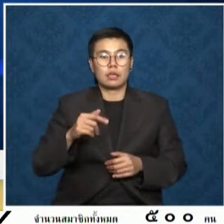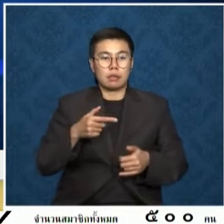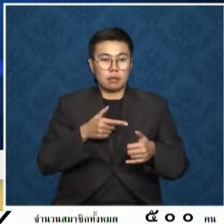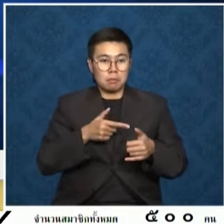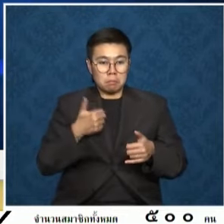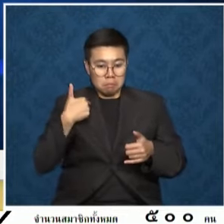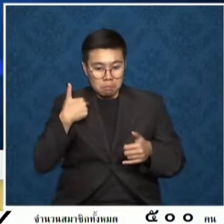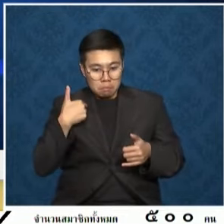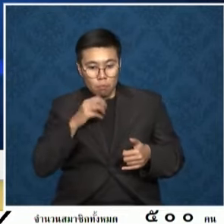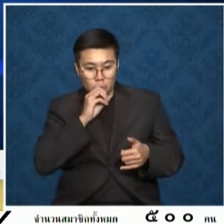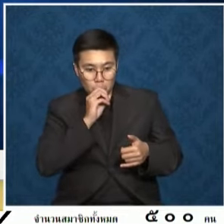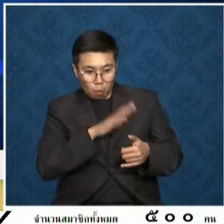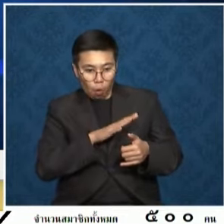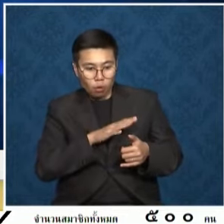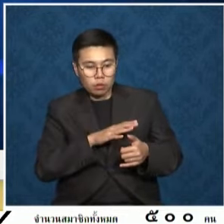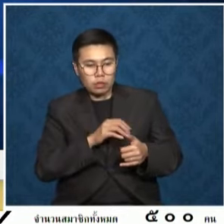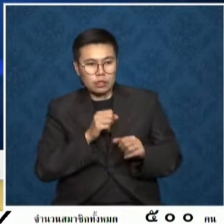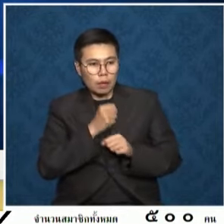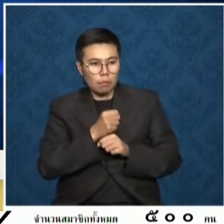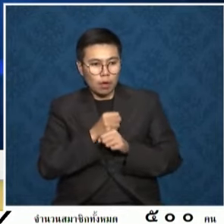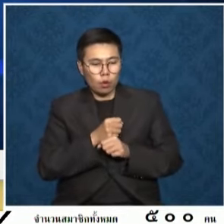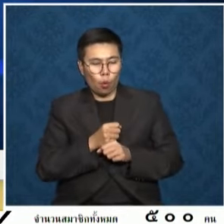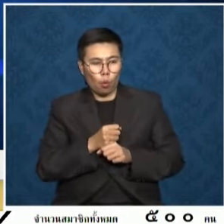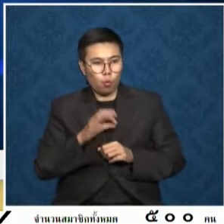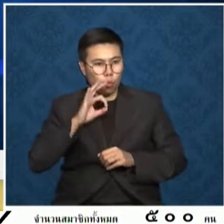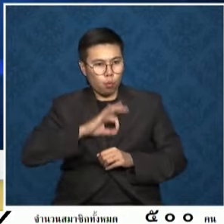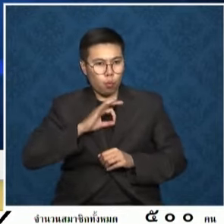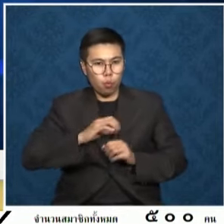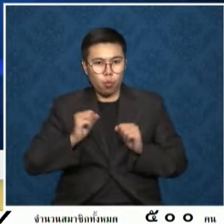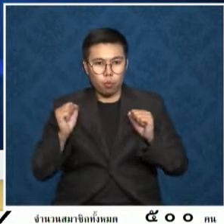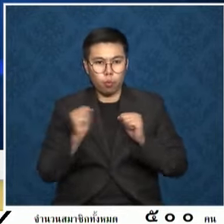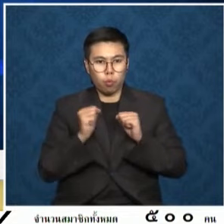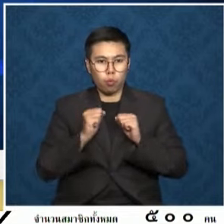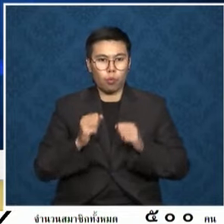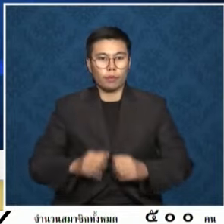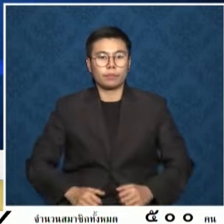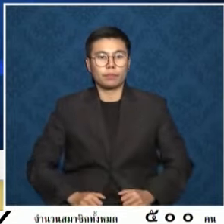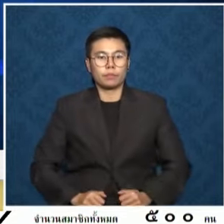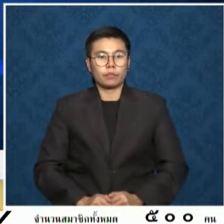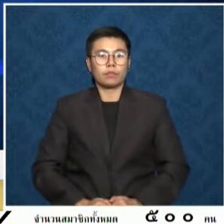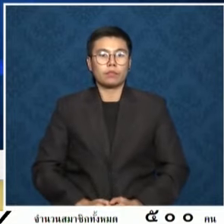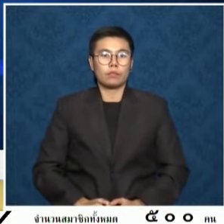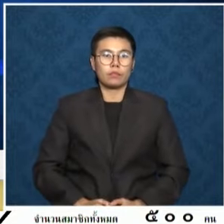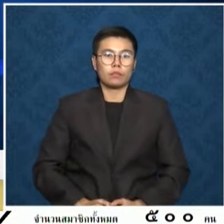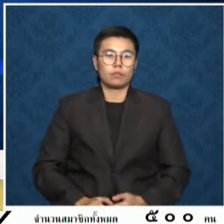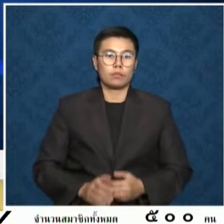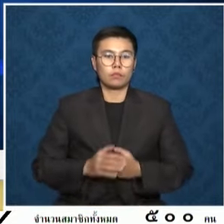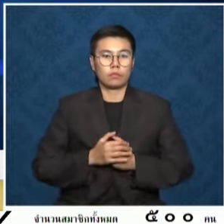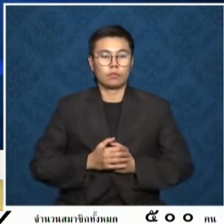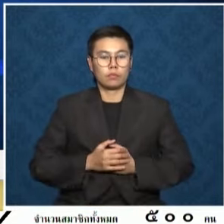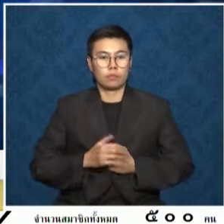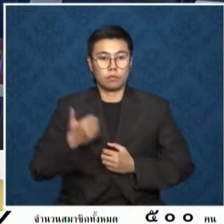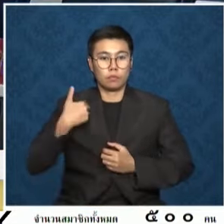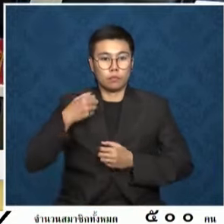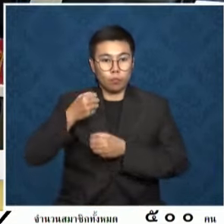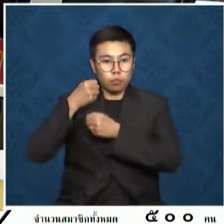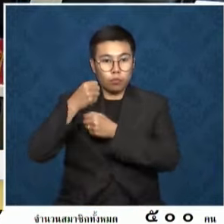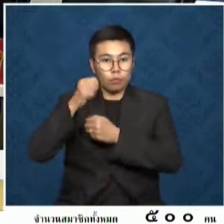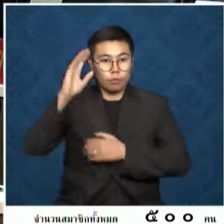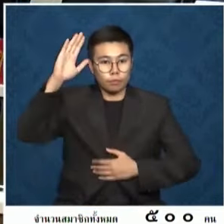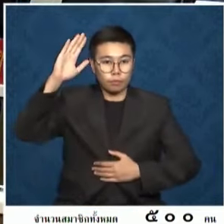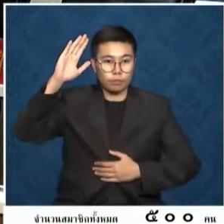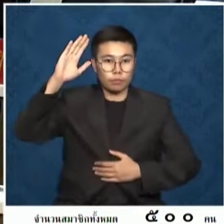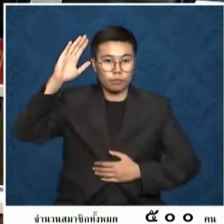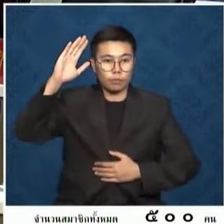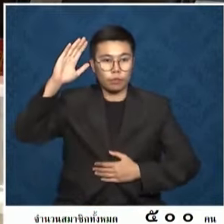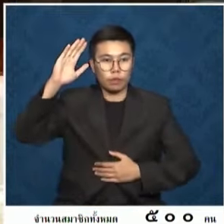นำพาความรุนแรงความหวาดกลัวให้เข้ามาในสังคม ท่านประธาน เราไม่รู้ ประท้วงครับท่านประธานครับ เชิญครับเอา